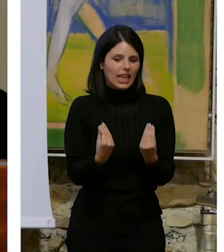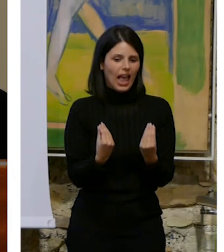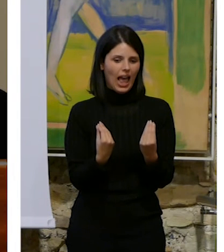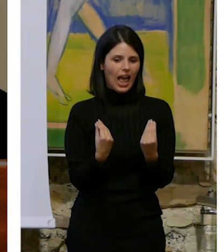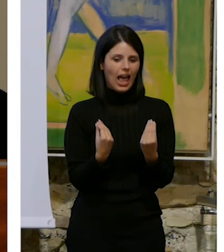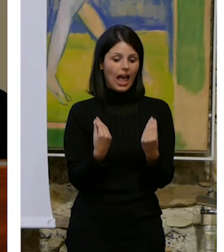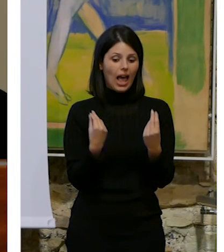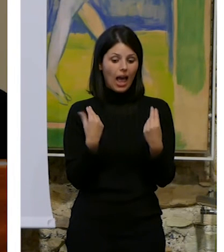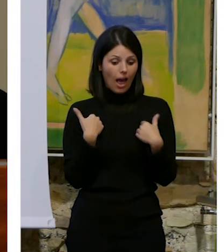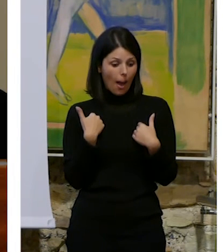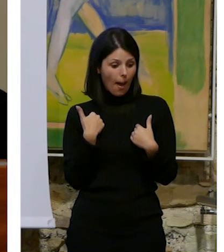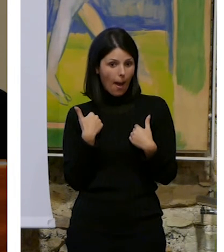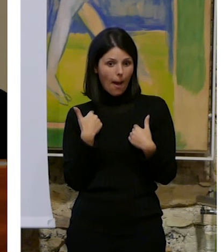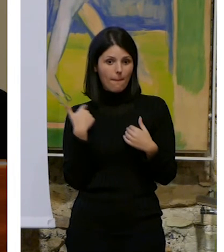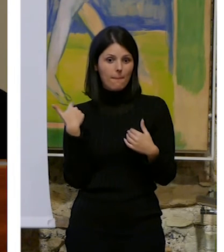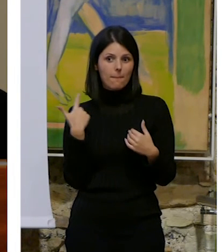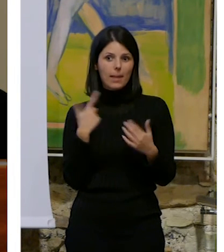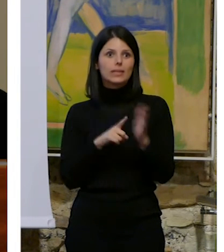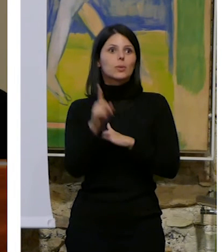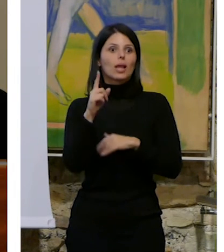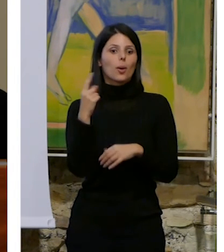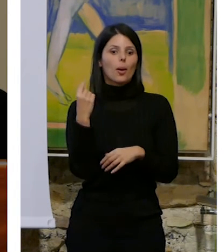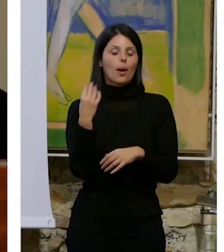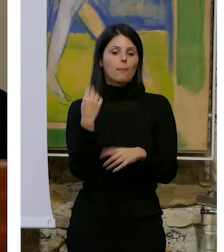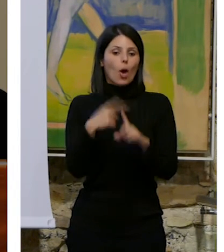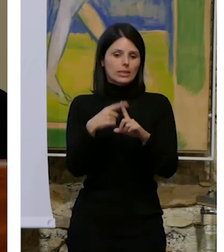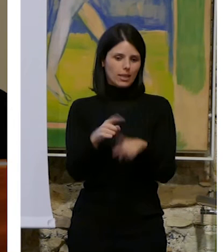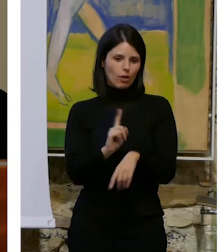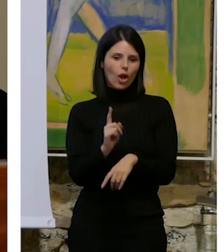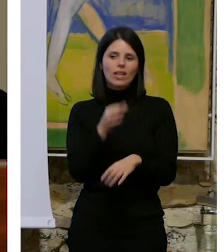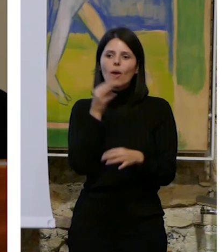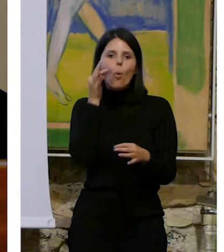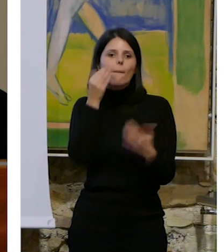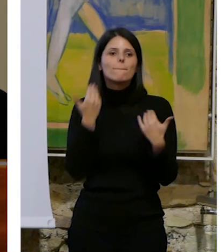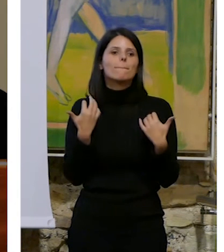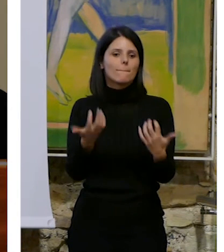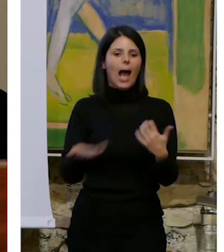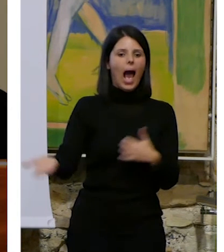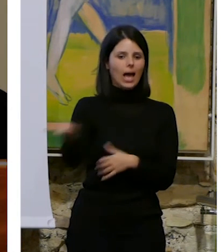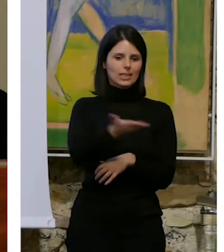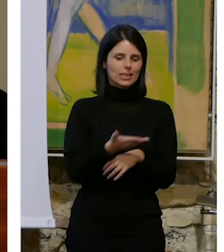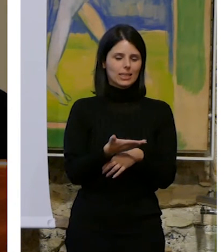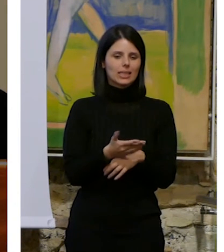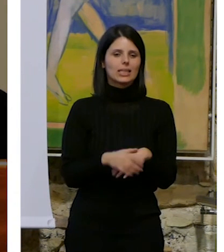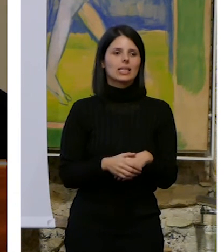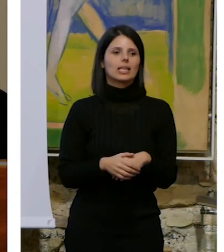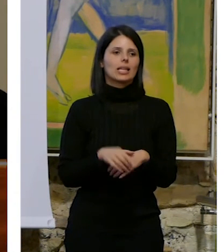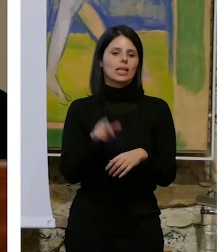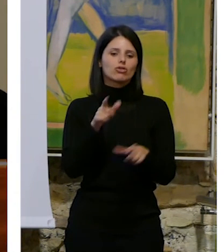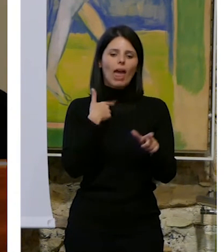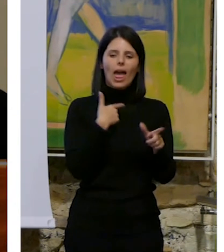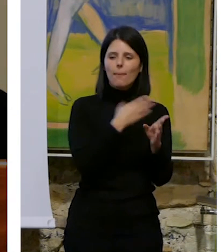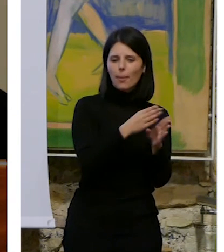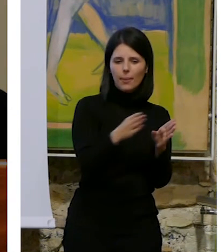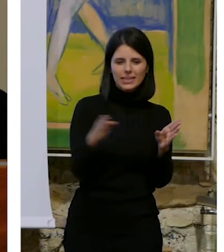non che mi è andata bene, che ci sono dei selettori dell'umanità, degli apparati di